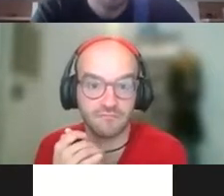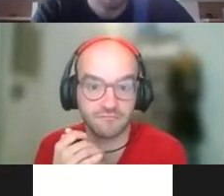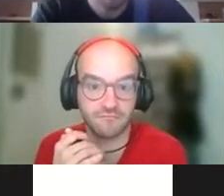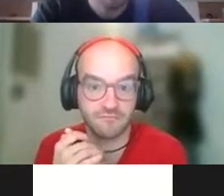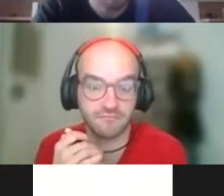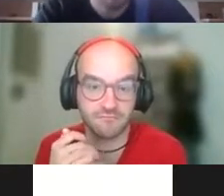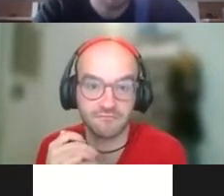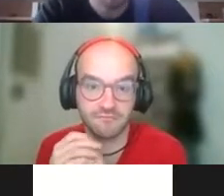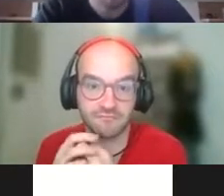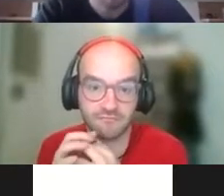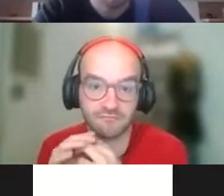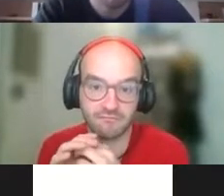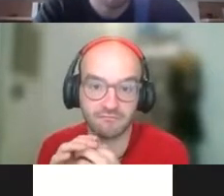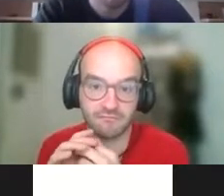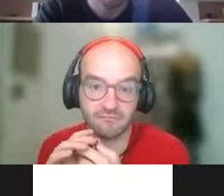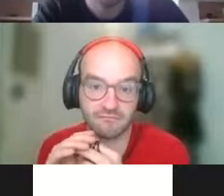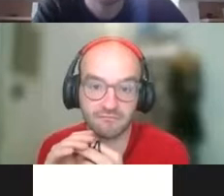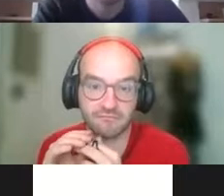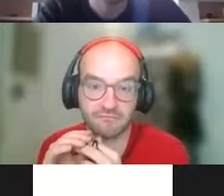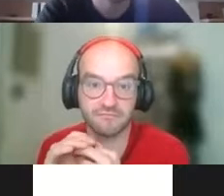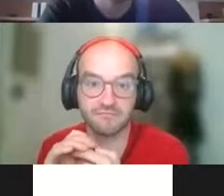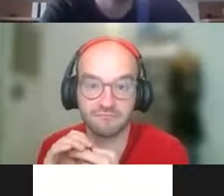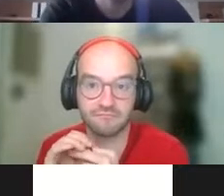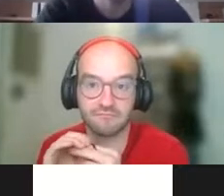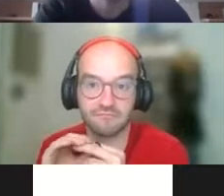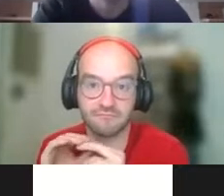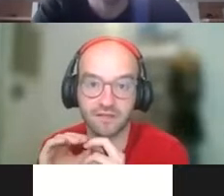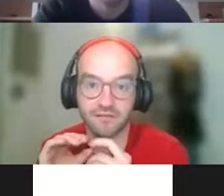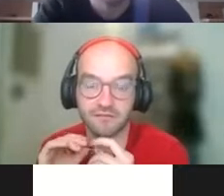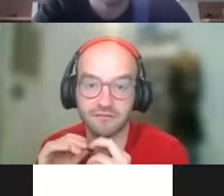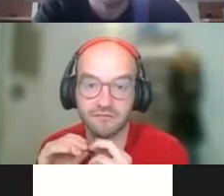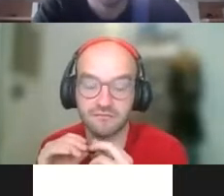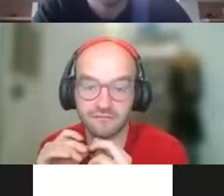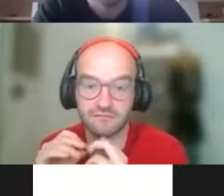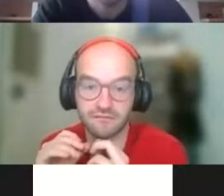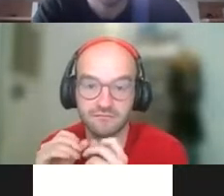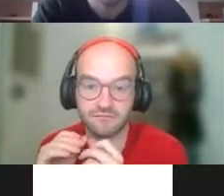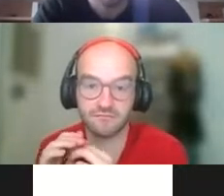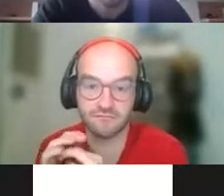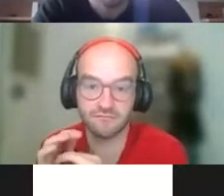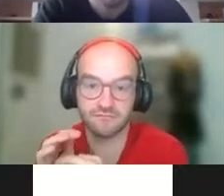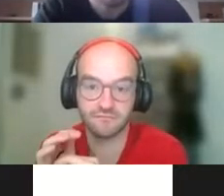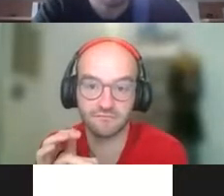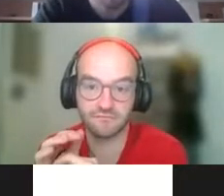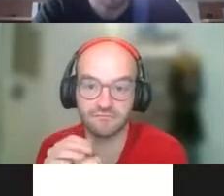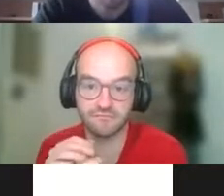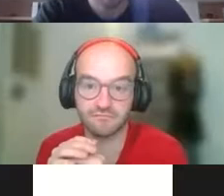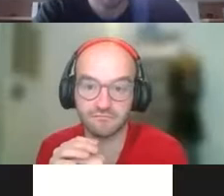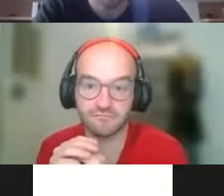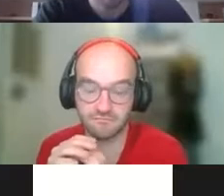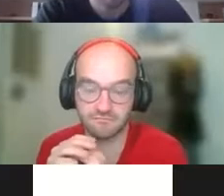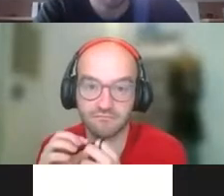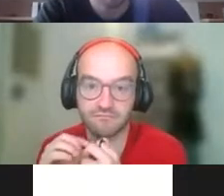Dus ik denk dat dat ook zo gaat blijven evolueren. En daardoor hebben we nu ook die